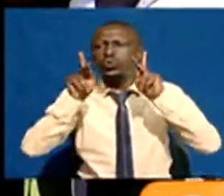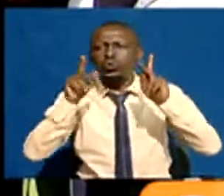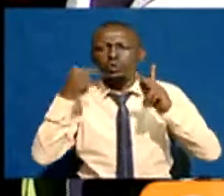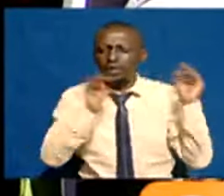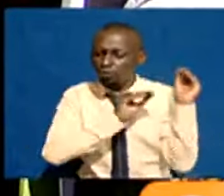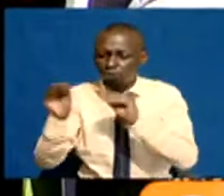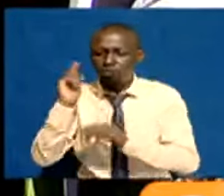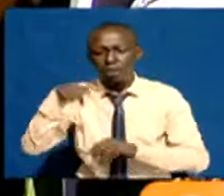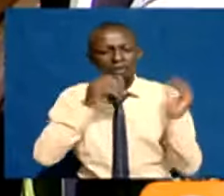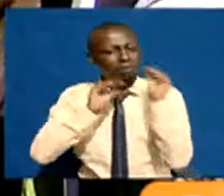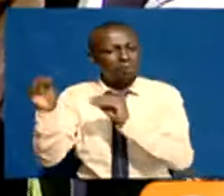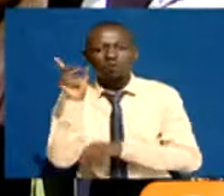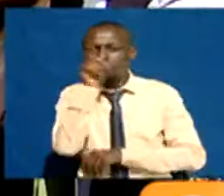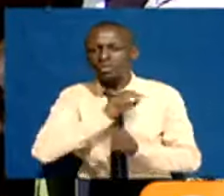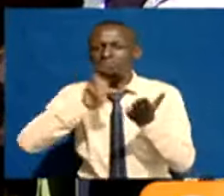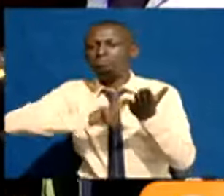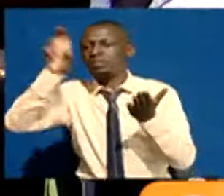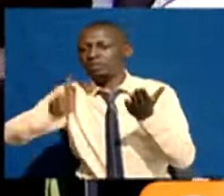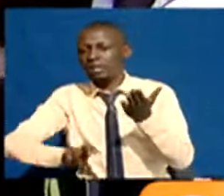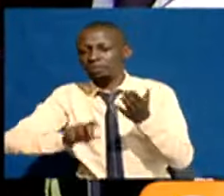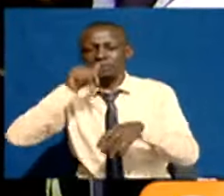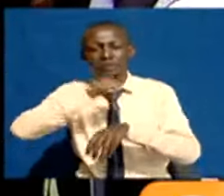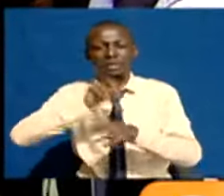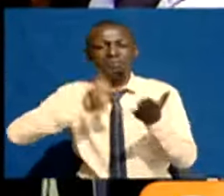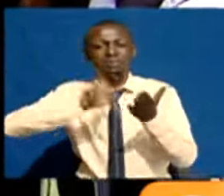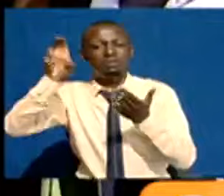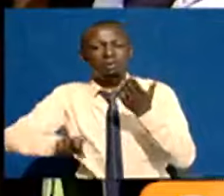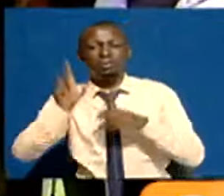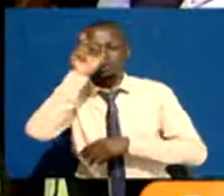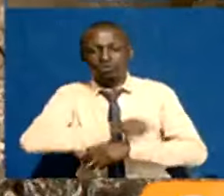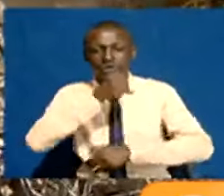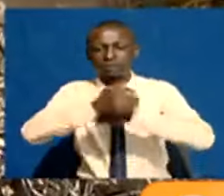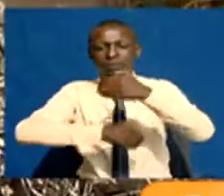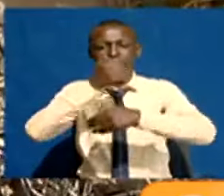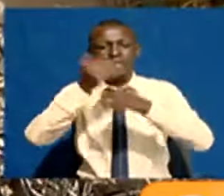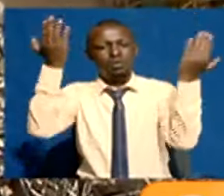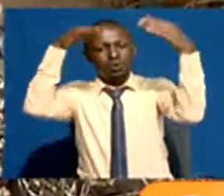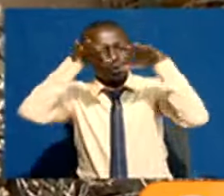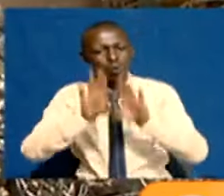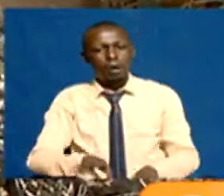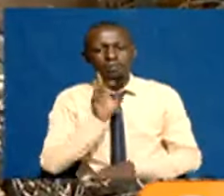nikasonga. Mimi nikaruka. Ile tu kutoka hivi nimepiga step mbili ndio nyumba ikabomoka.